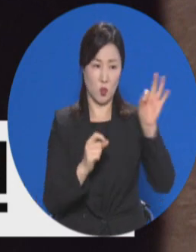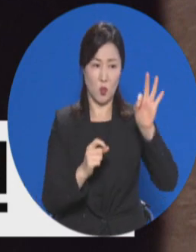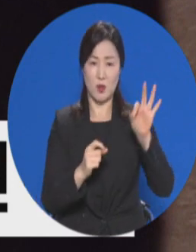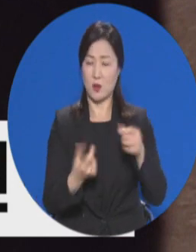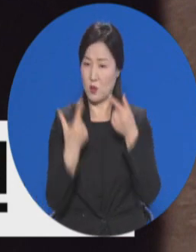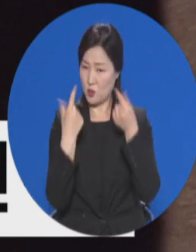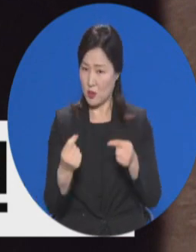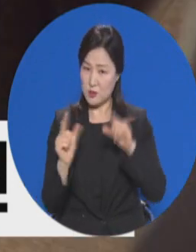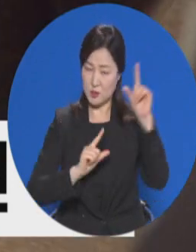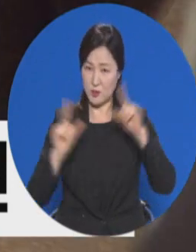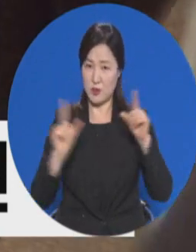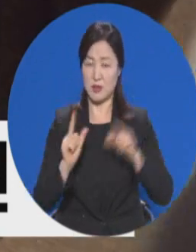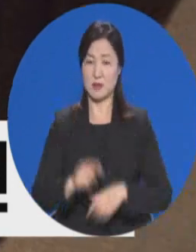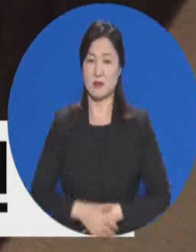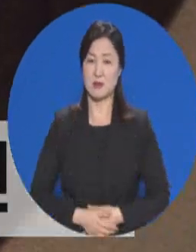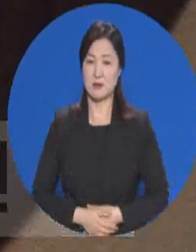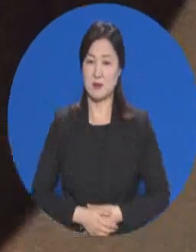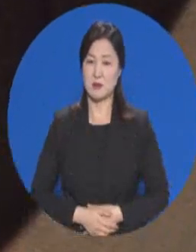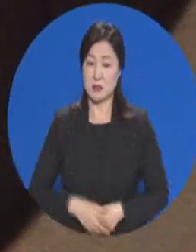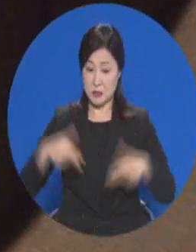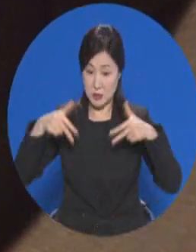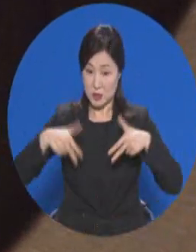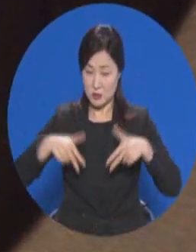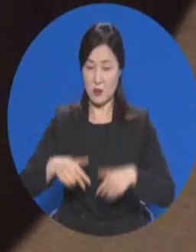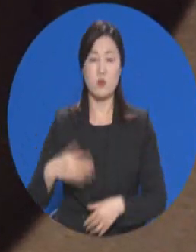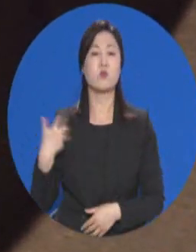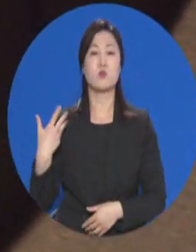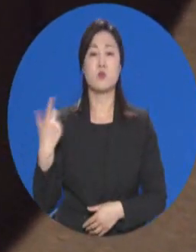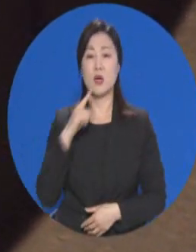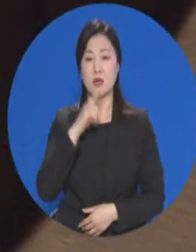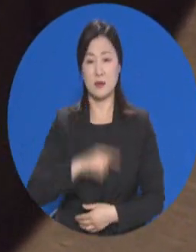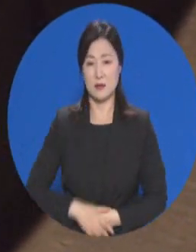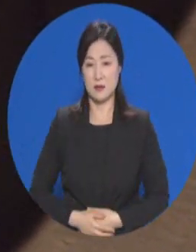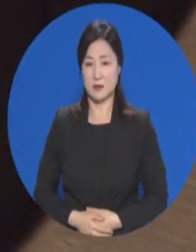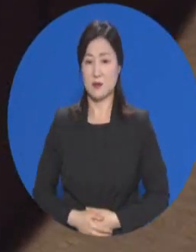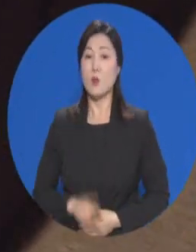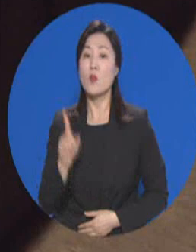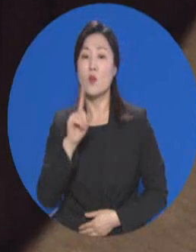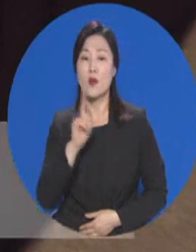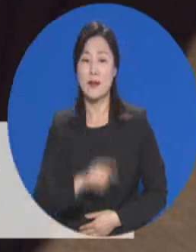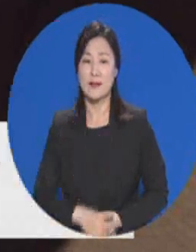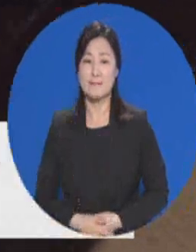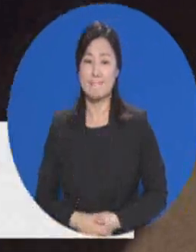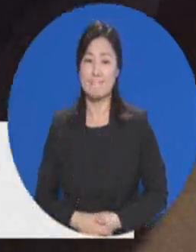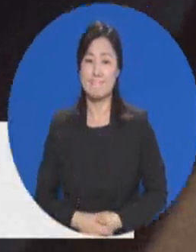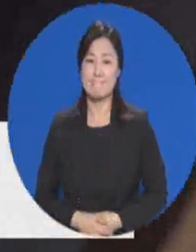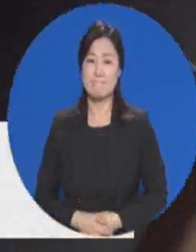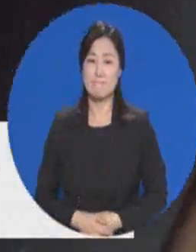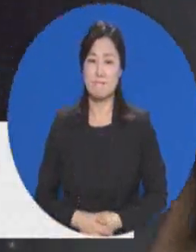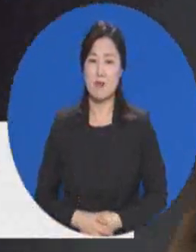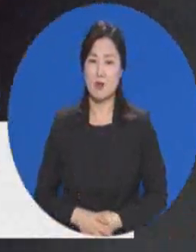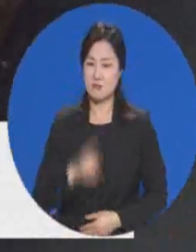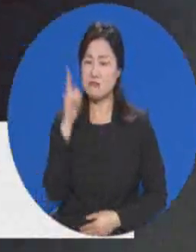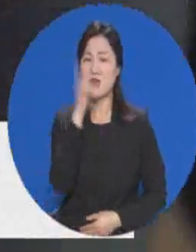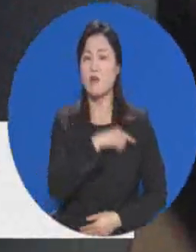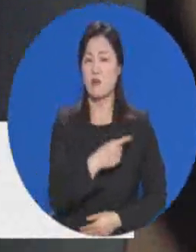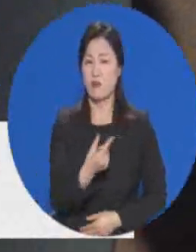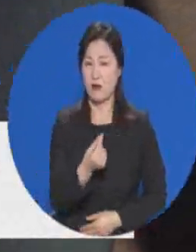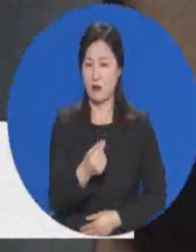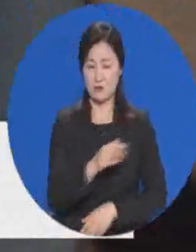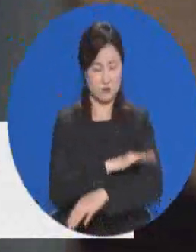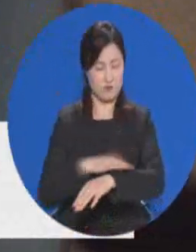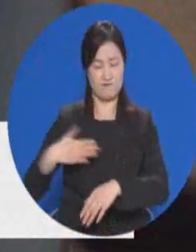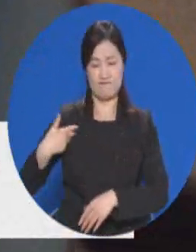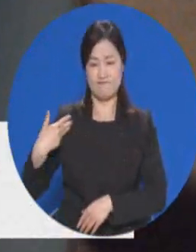똑같은 모양새입니다. 주점 직원은 모르쇠로 일관합니다. 이거는 뭐예요? 그냥